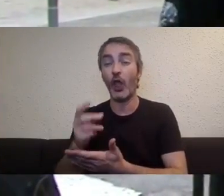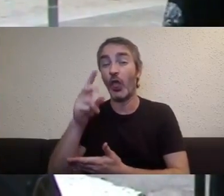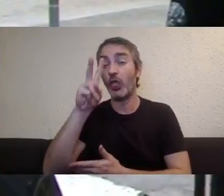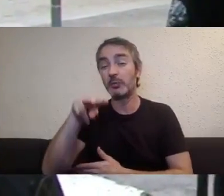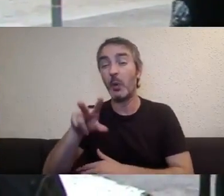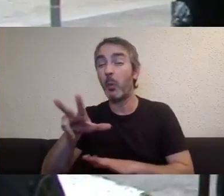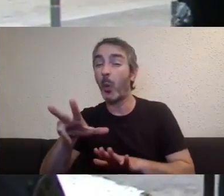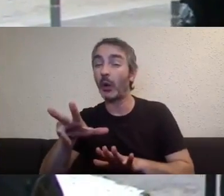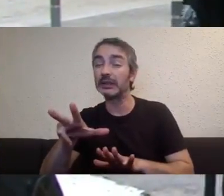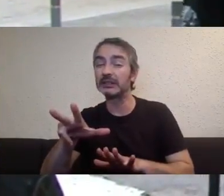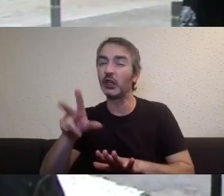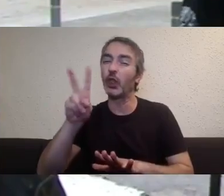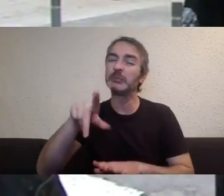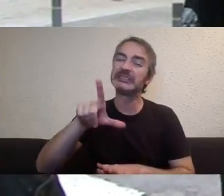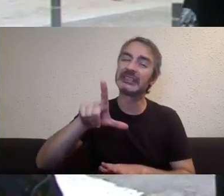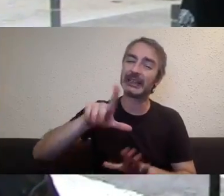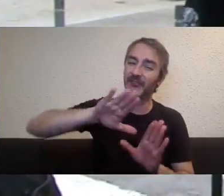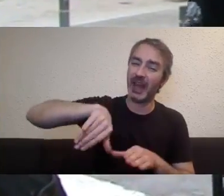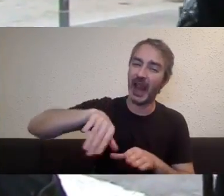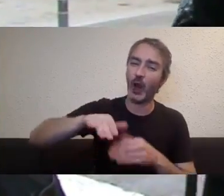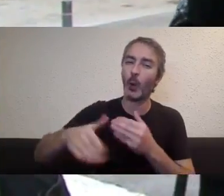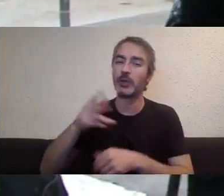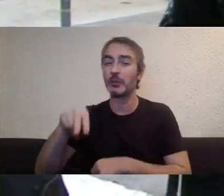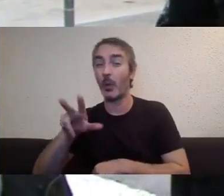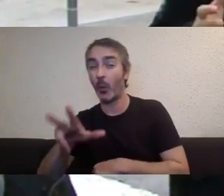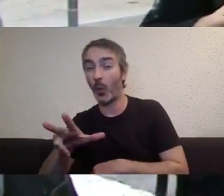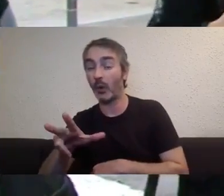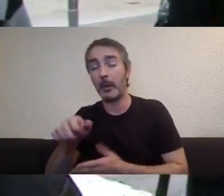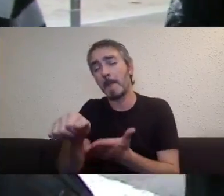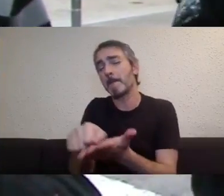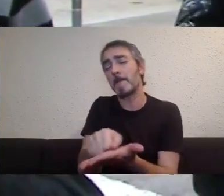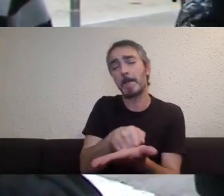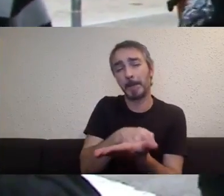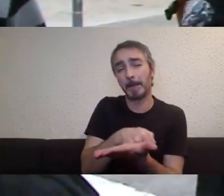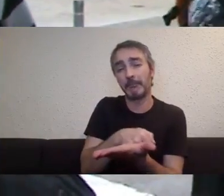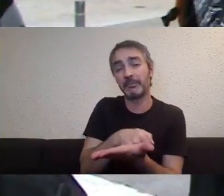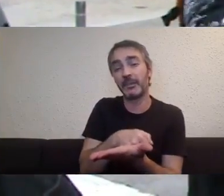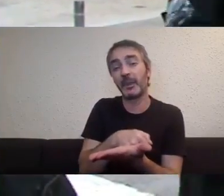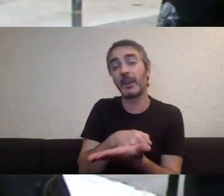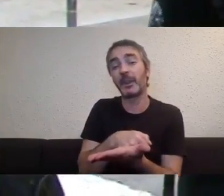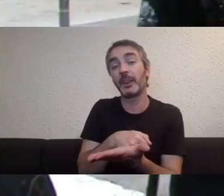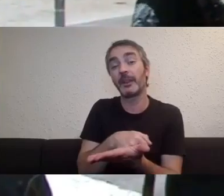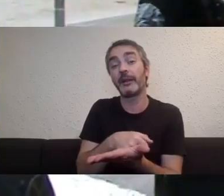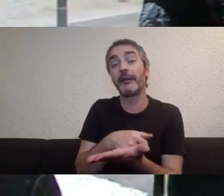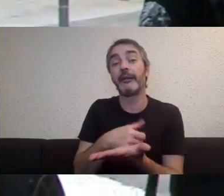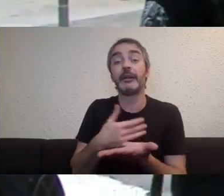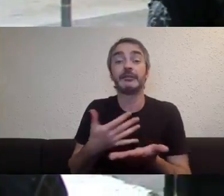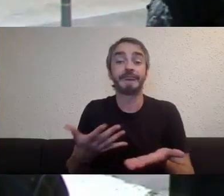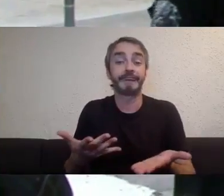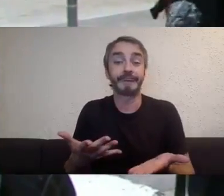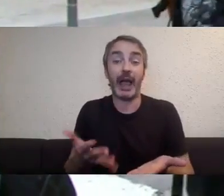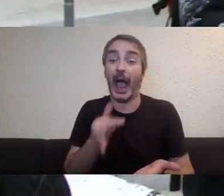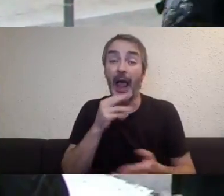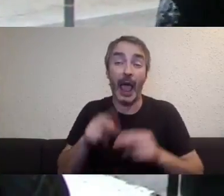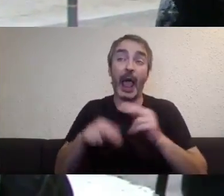pràcticament inicis del 2008, bueno, finals del 2007 podríem dir, era únicament un solar